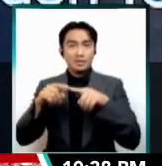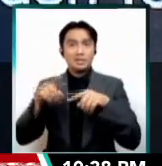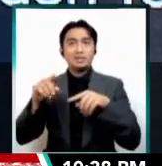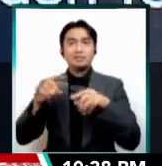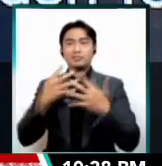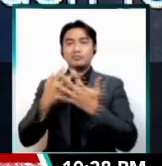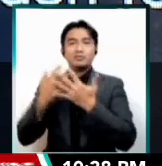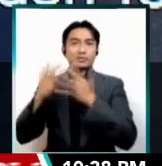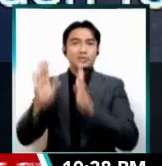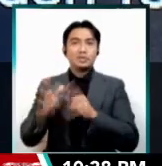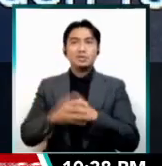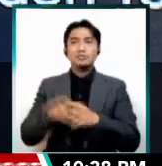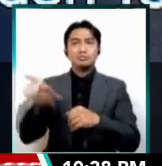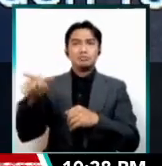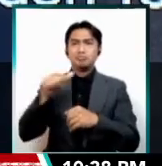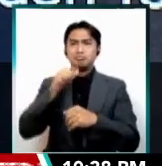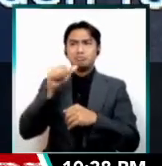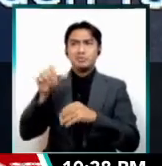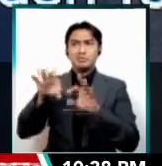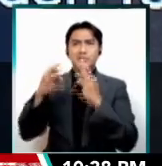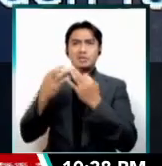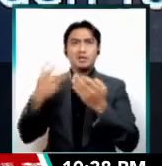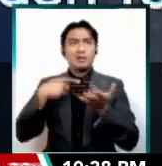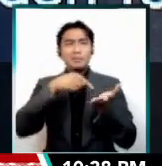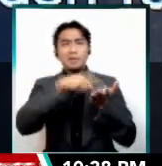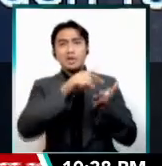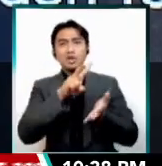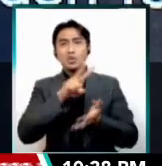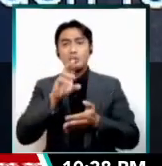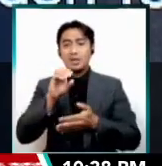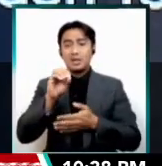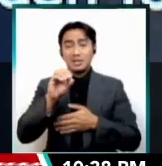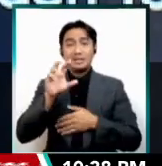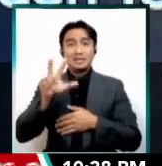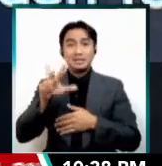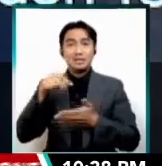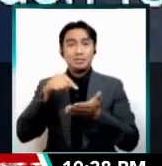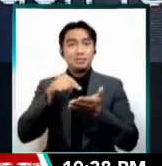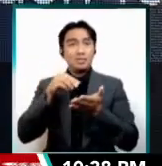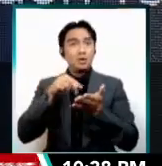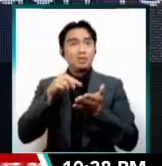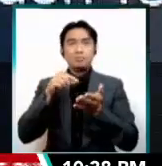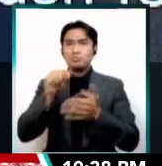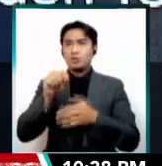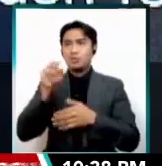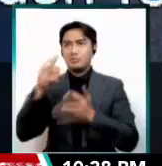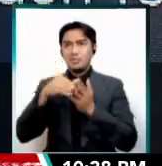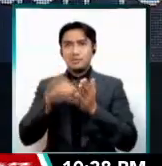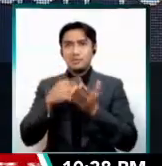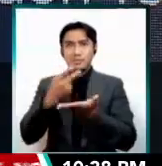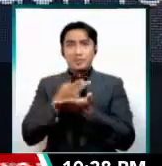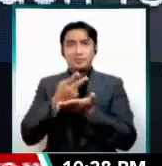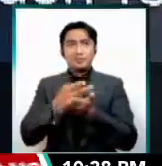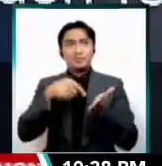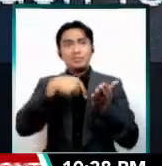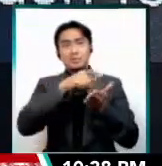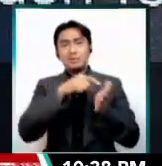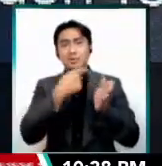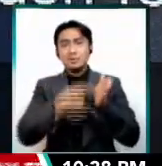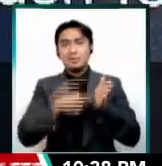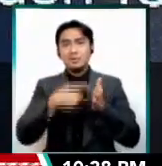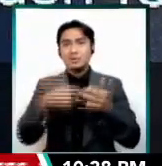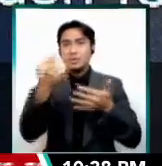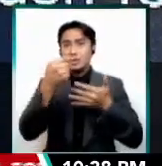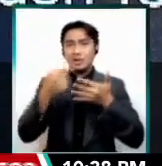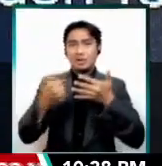pamilya Marcos ng nasa 203.8 billion pesos na halaga ng buwis, interes at iba pang